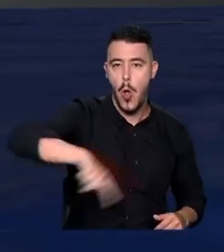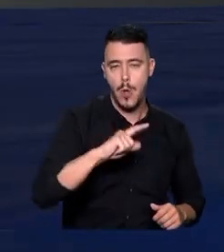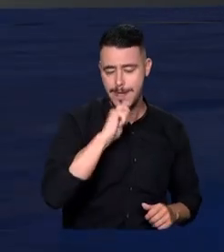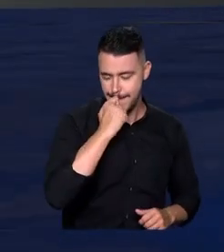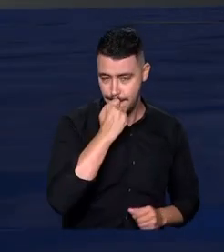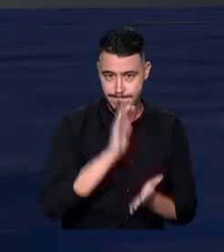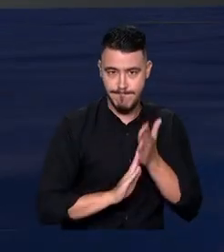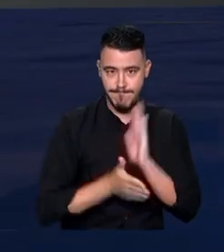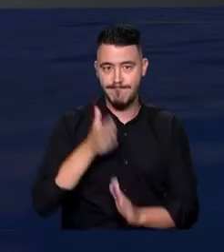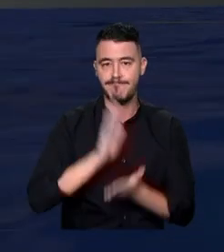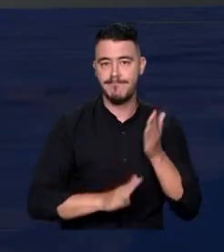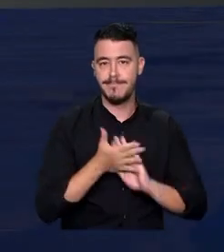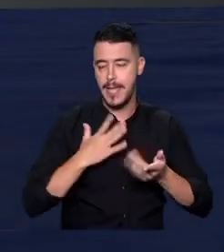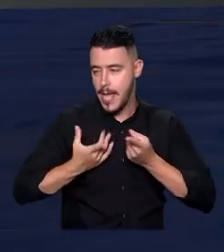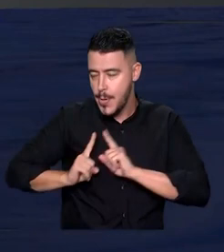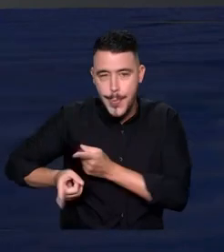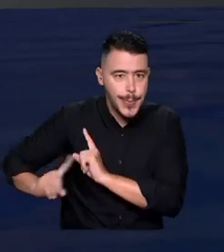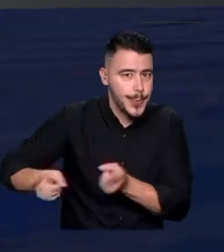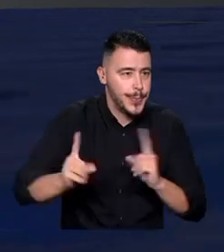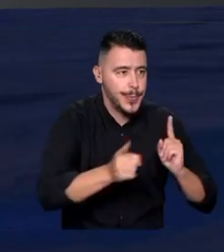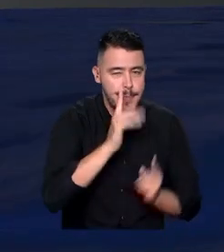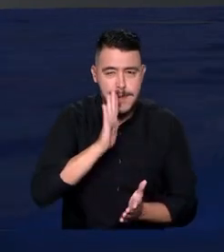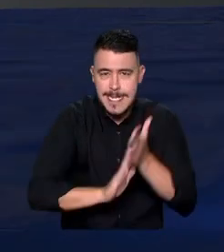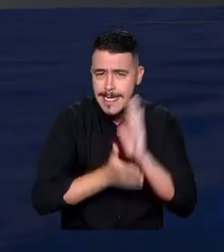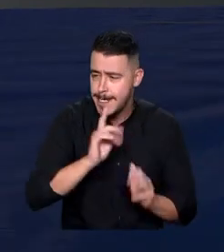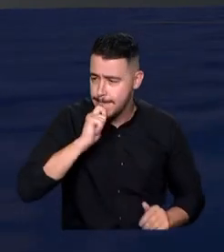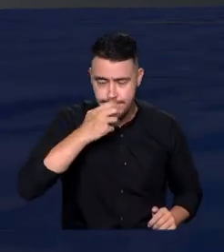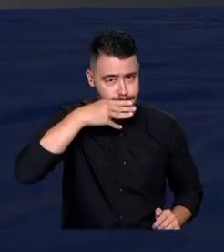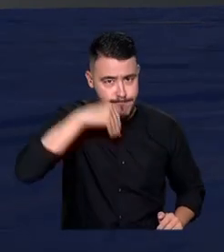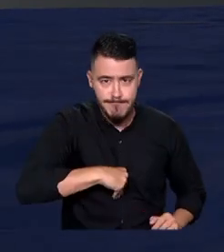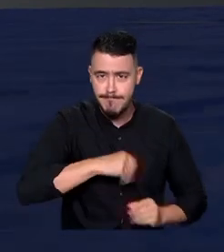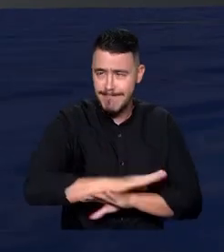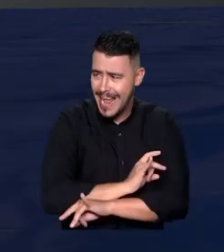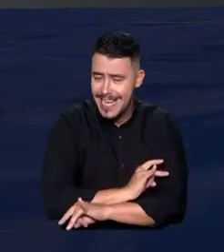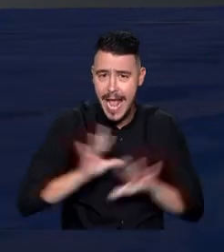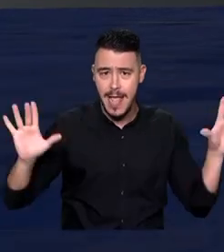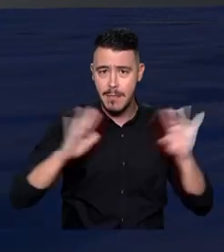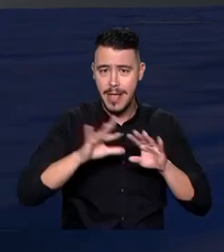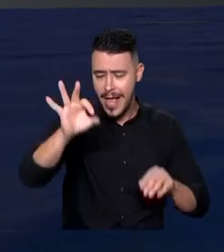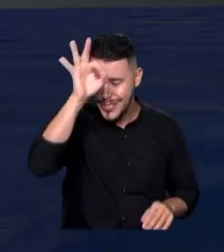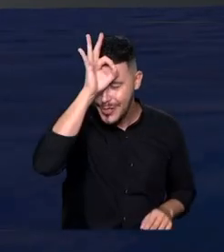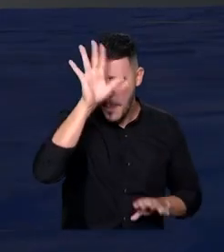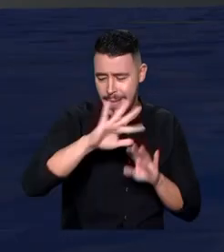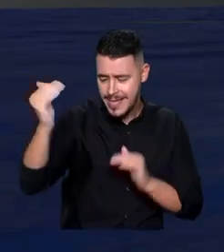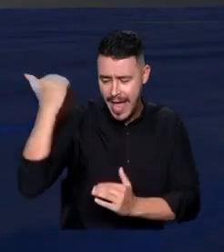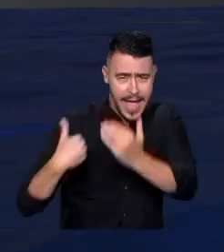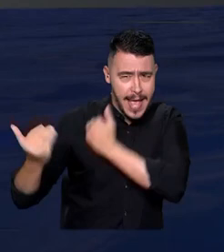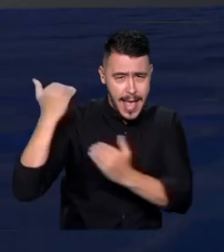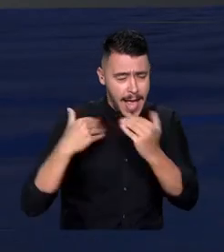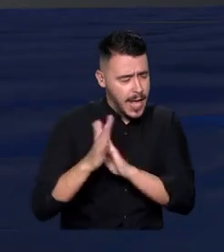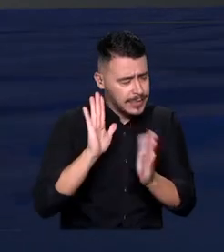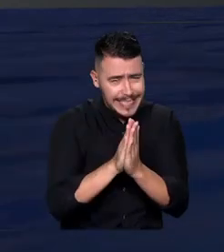πει κανένας τίποτα. Κανένας σε κανέναν και για κανέναν.